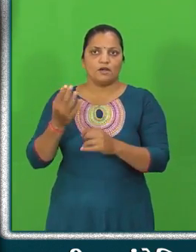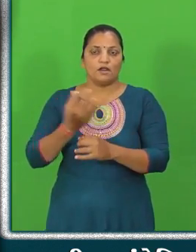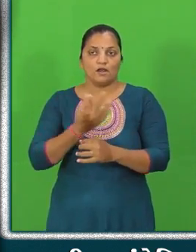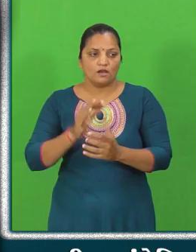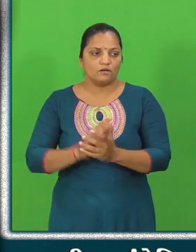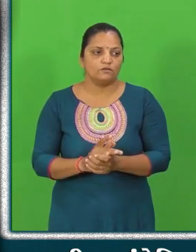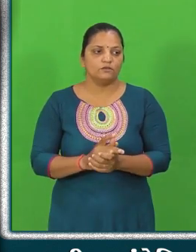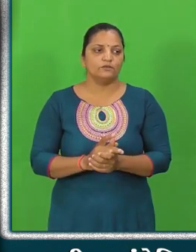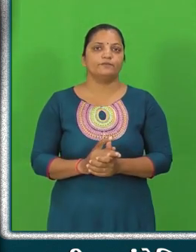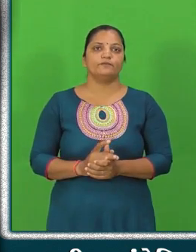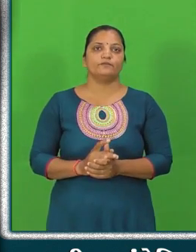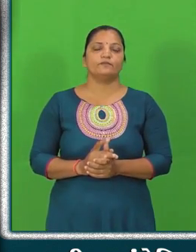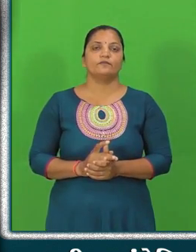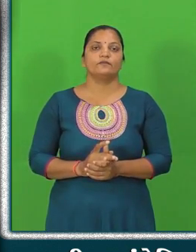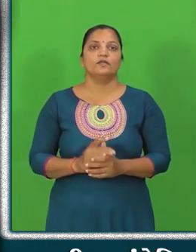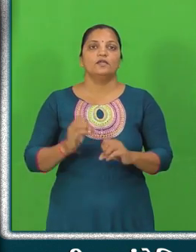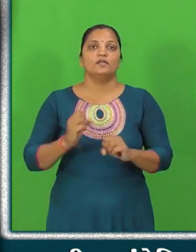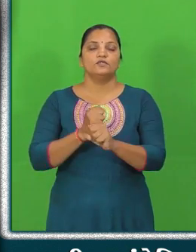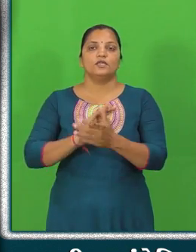સોહિલભાઈ